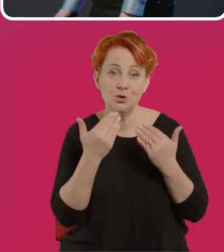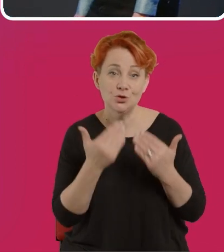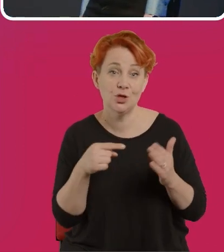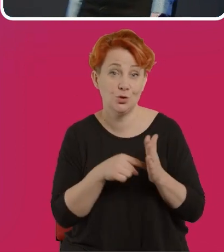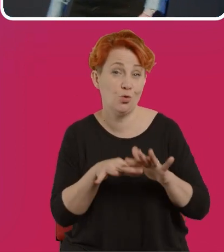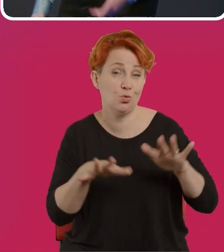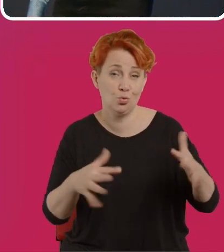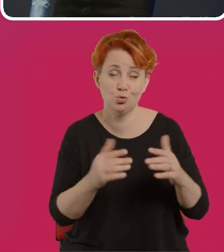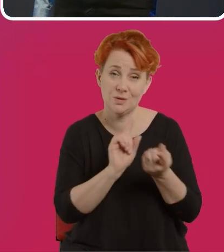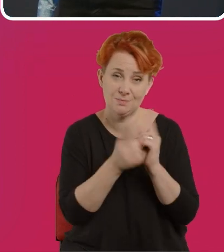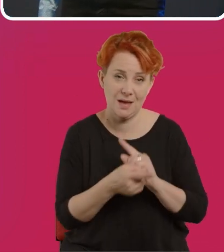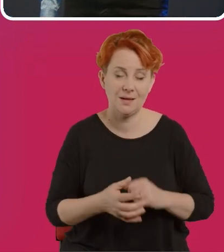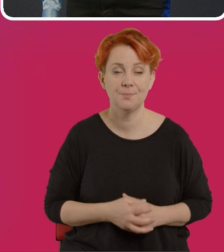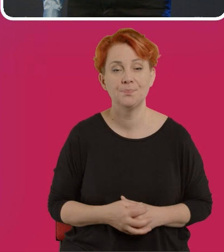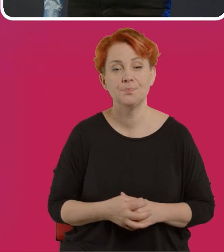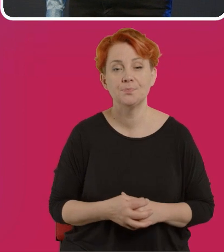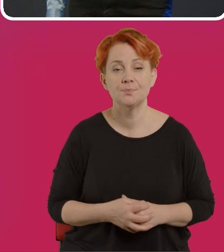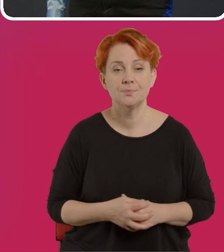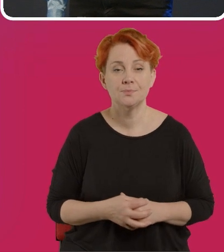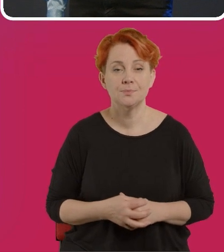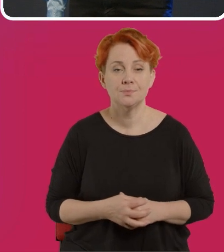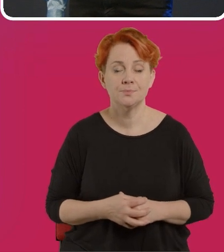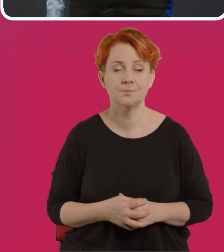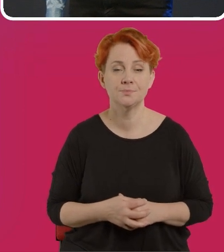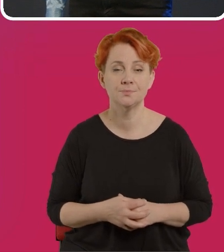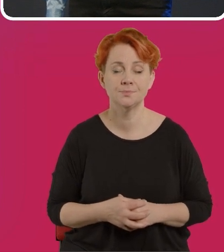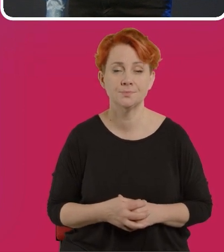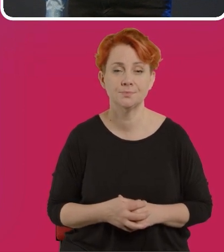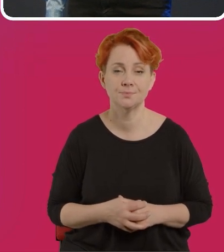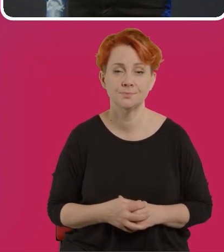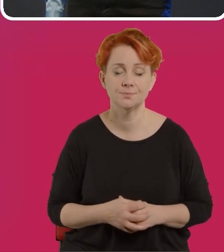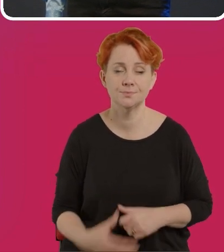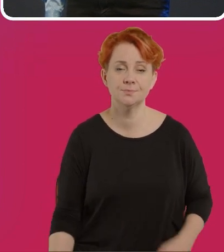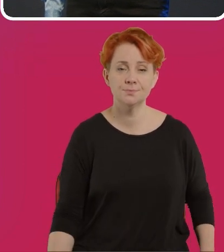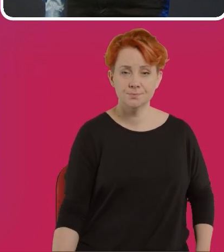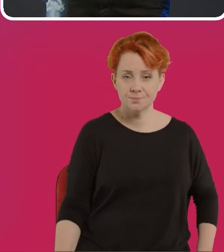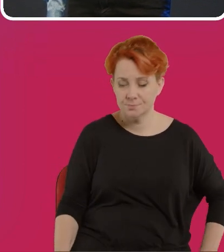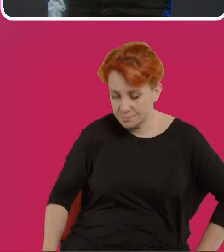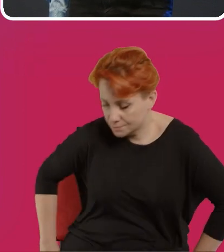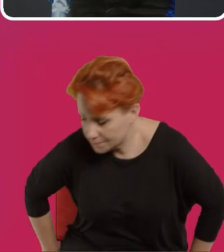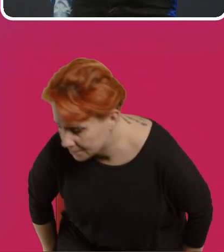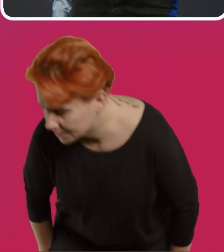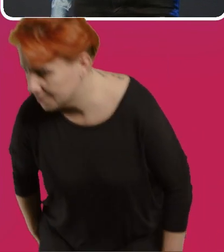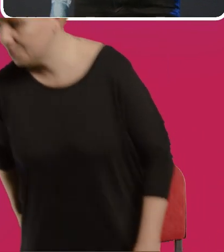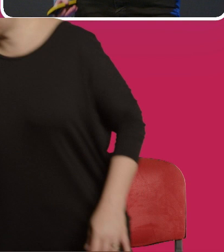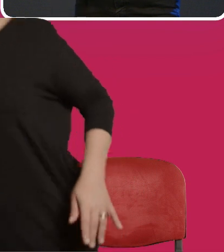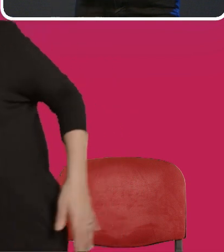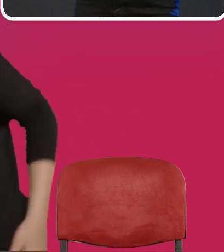zmienić. No i na koniec taka rzecz, która jest, dodałam to na koniec, ale ona jest bardzo